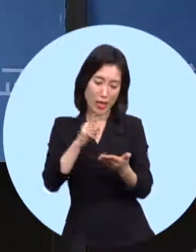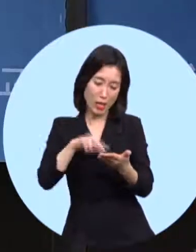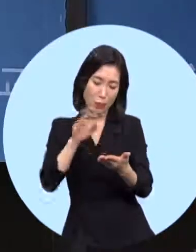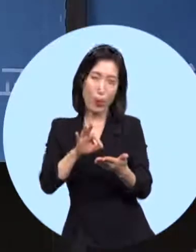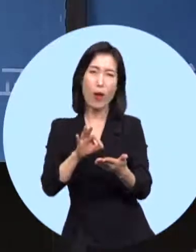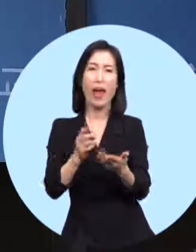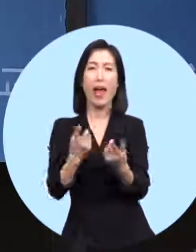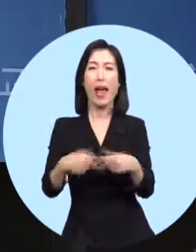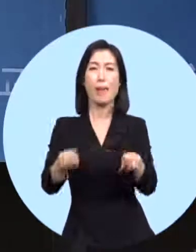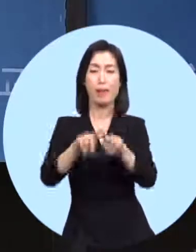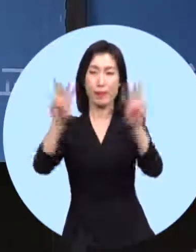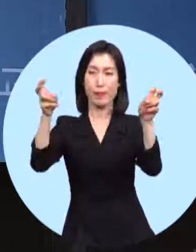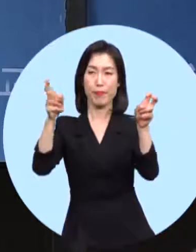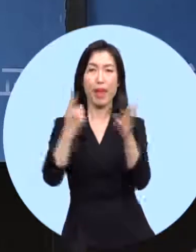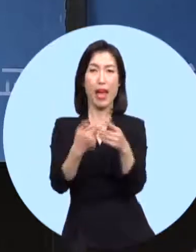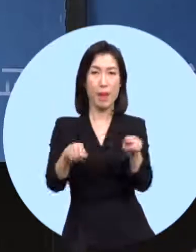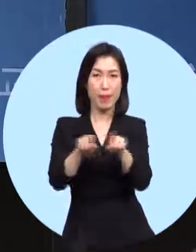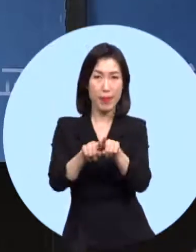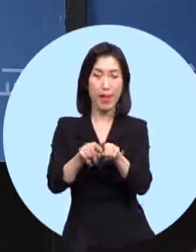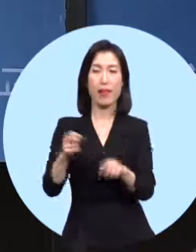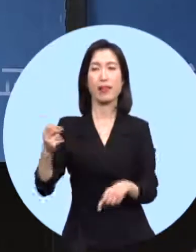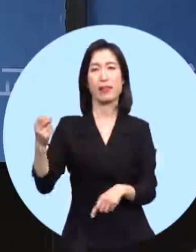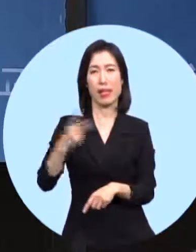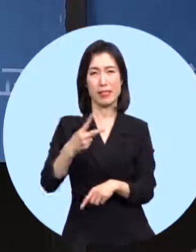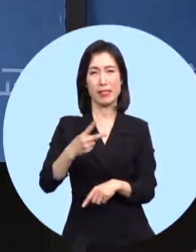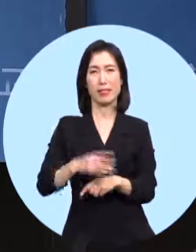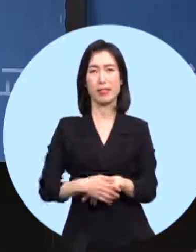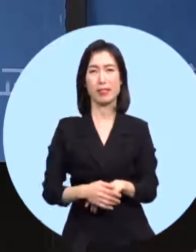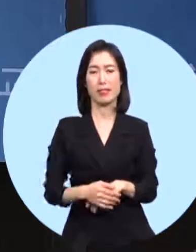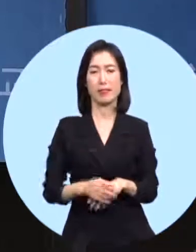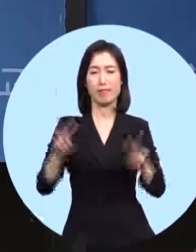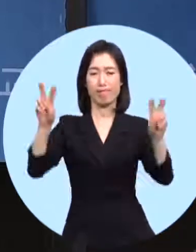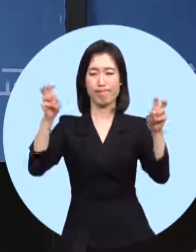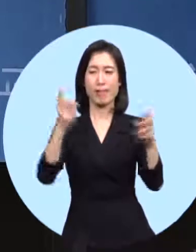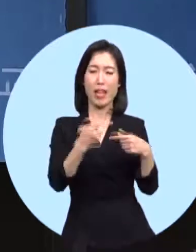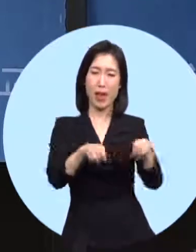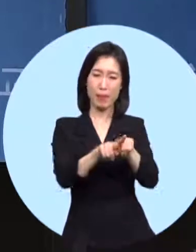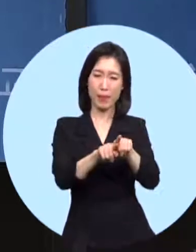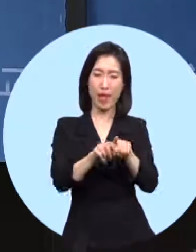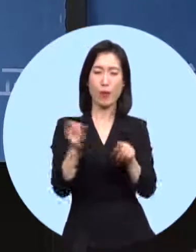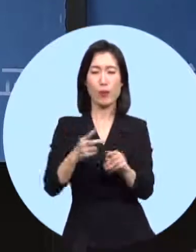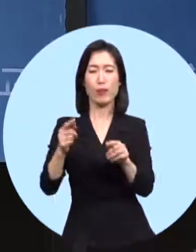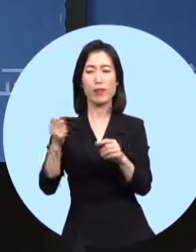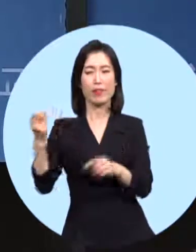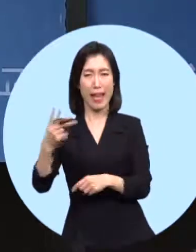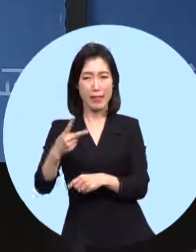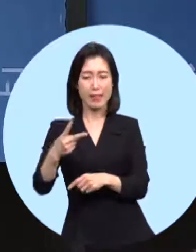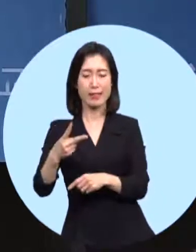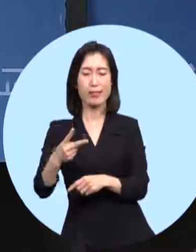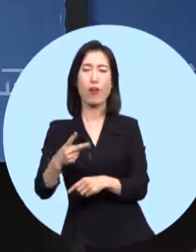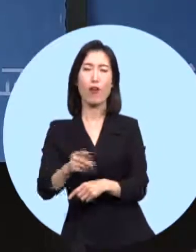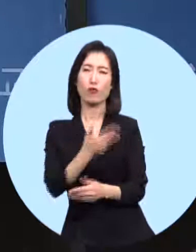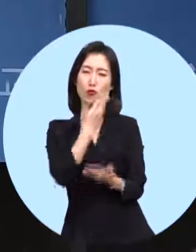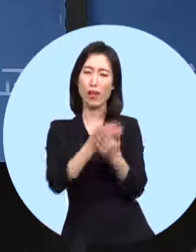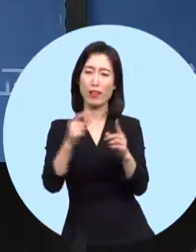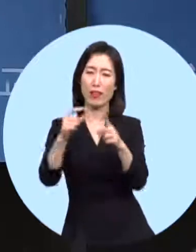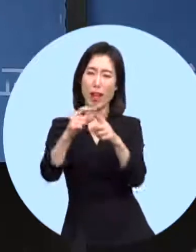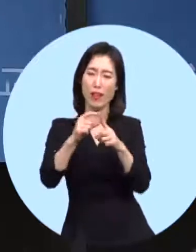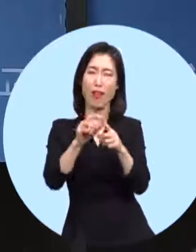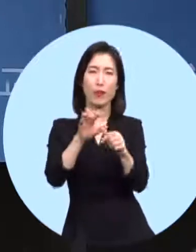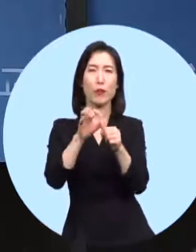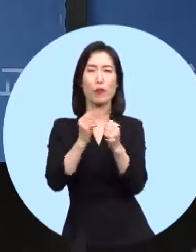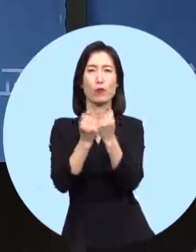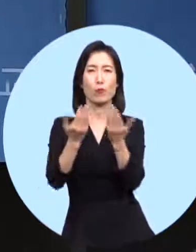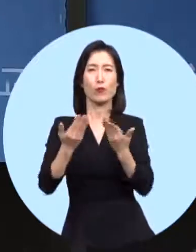들여다보니까요. 함께 다시라고 되어 있습니다. 함께와 다시의 아주 핵심적인 내용을 오늘 토론에서 말씀해 주신 것